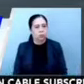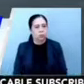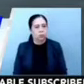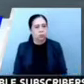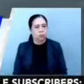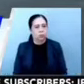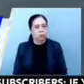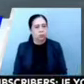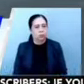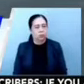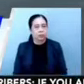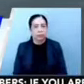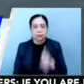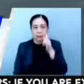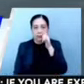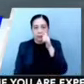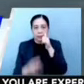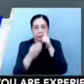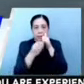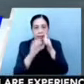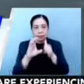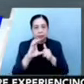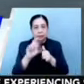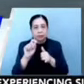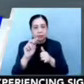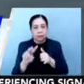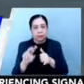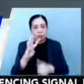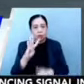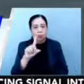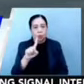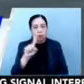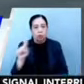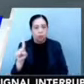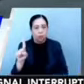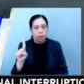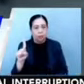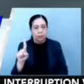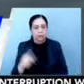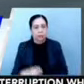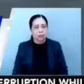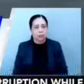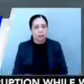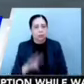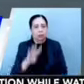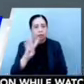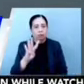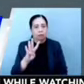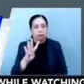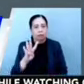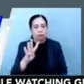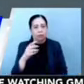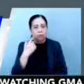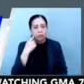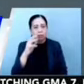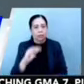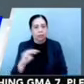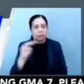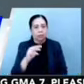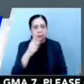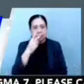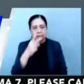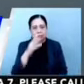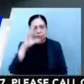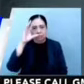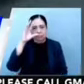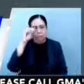Sa kuha ng CCTV ng Barangay 411 sa Sampaloc, Maynila, alas 4:30 nitong Lunes, kita ang isang lalaking may